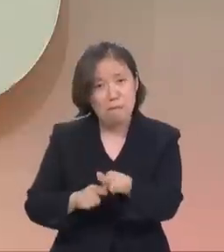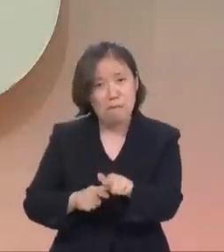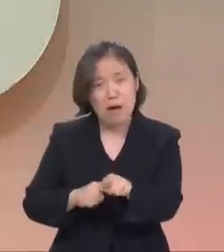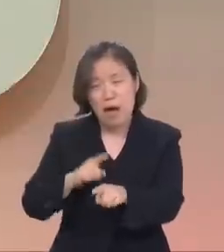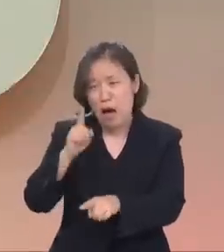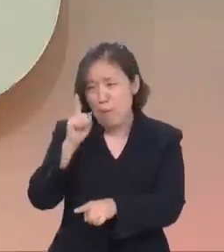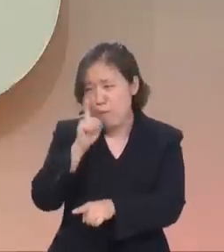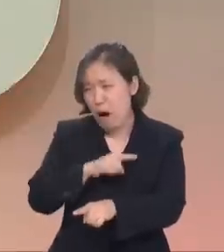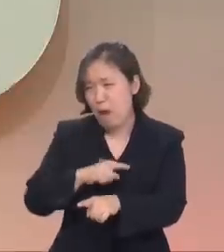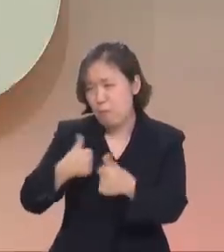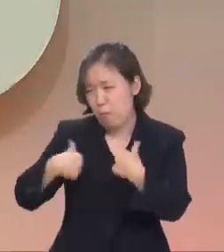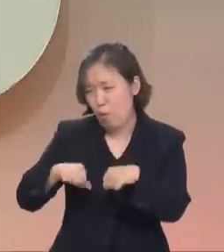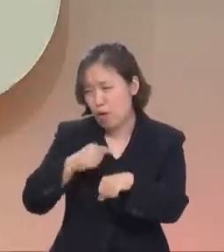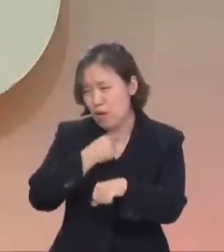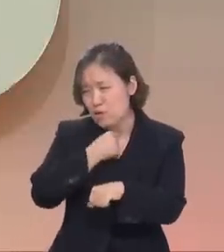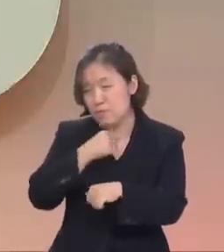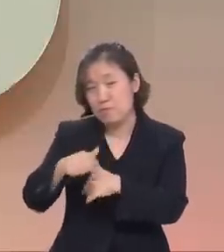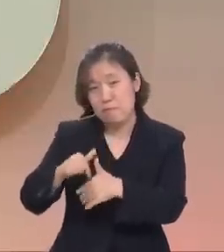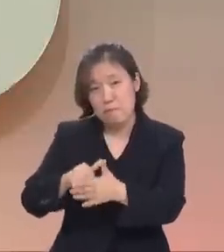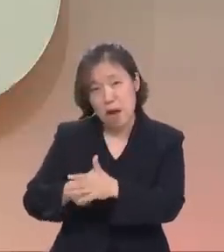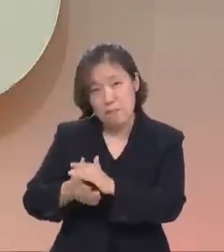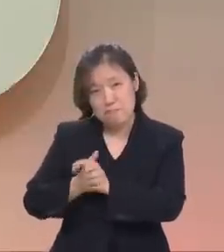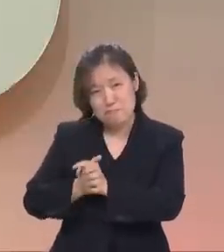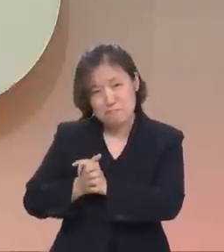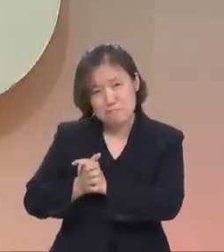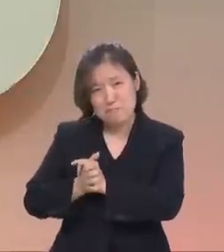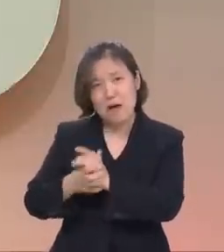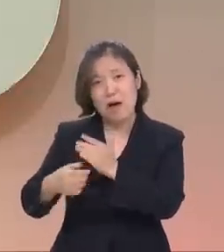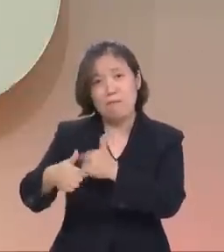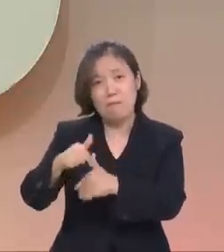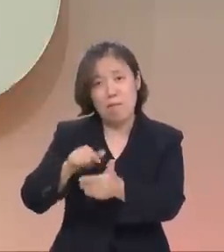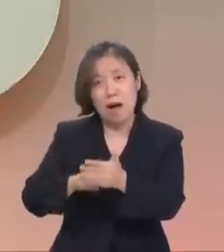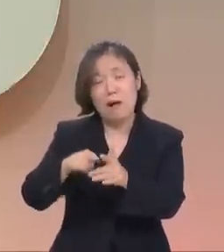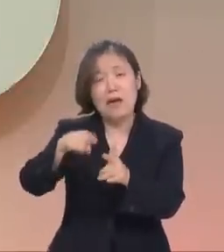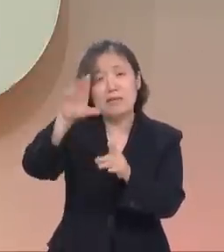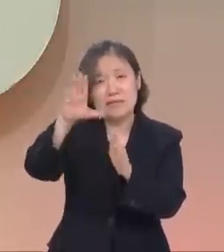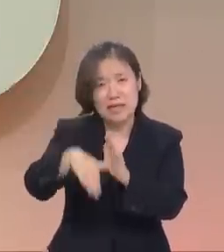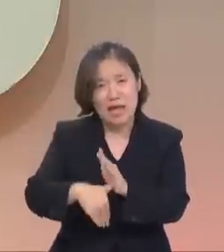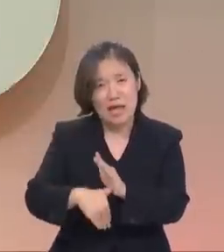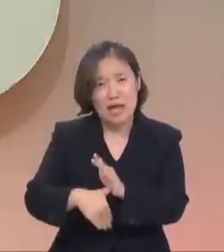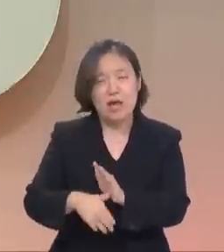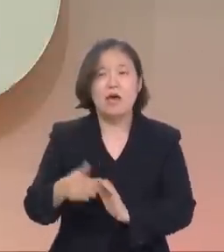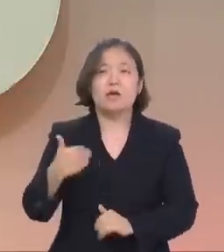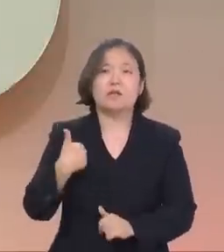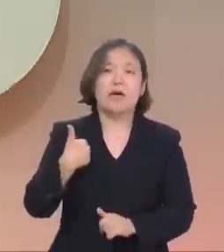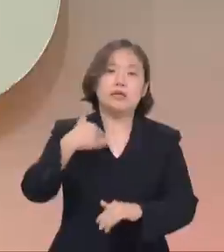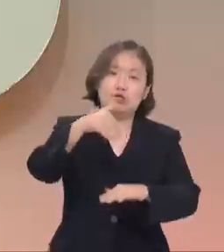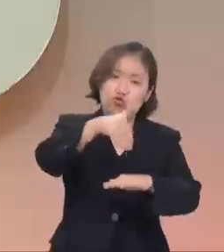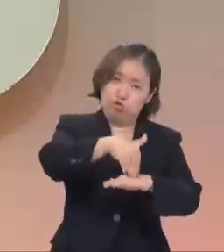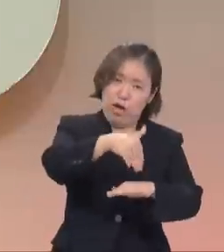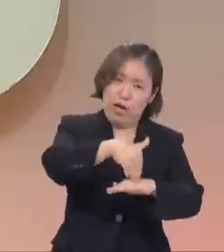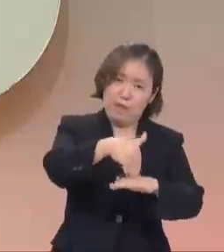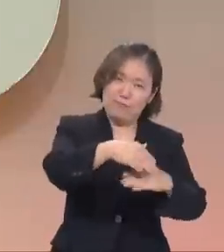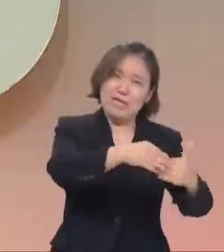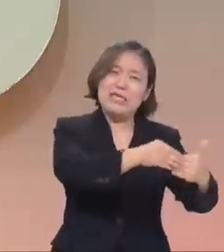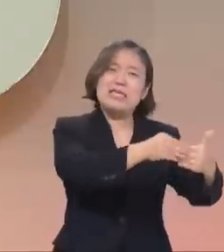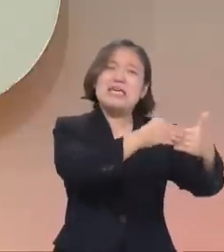같은이 내 인생의이 역경을 그래 나를 수행으로 이끌어주는